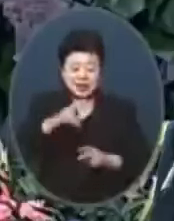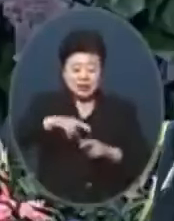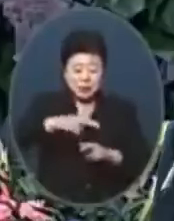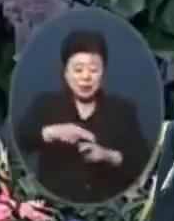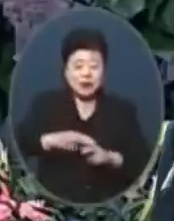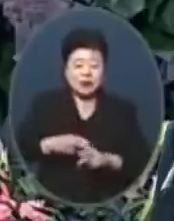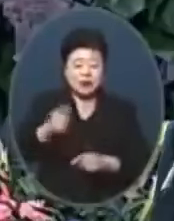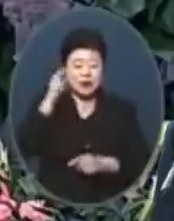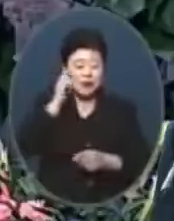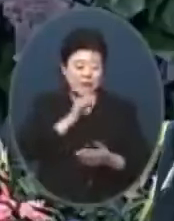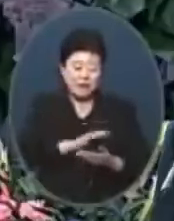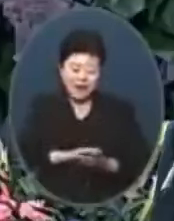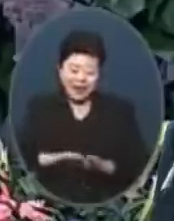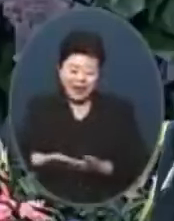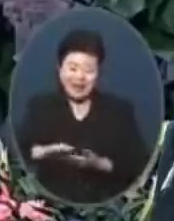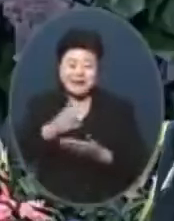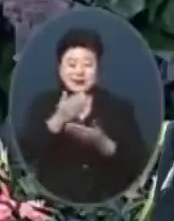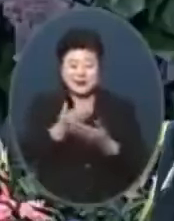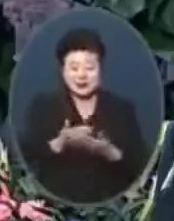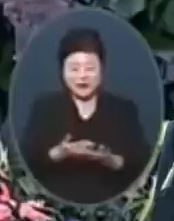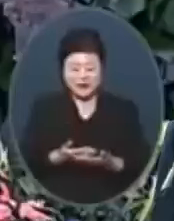선물로서 평안을 주시는 것입니다.